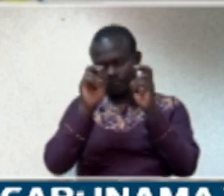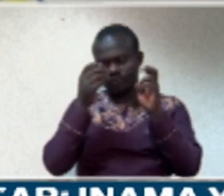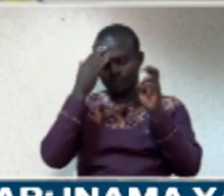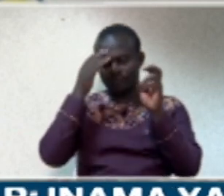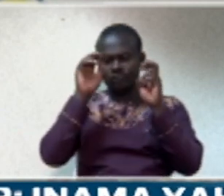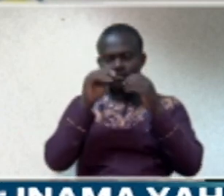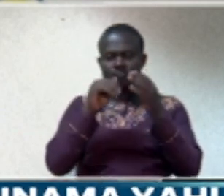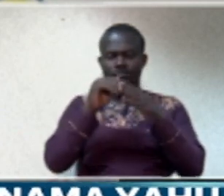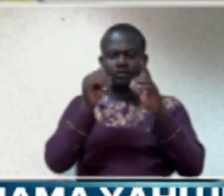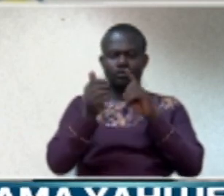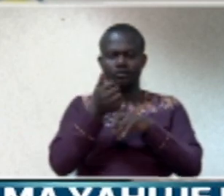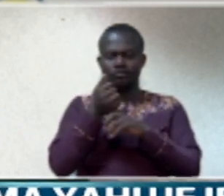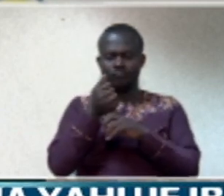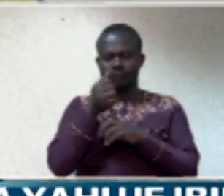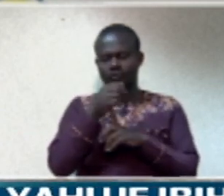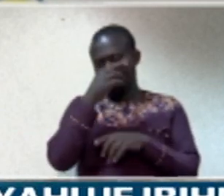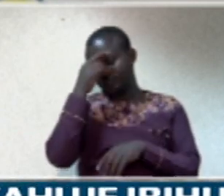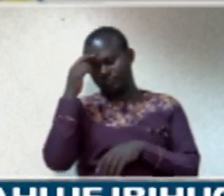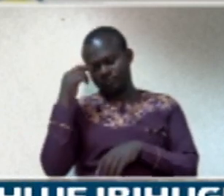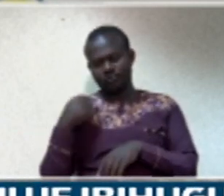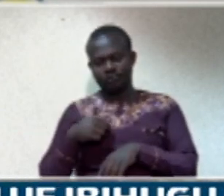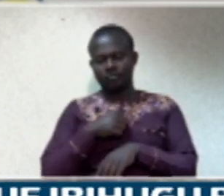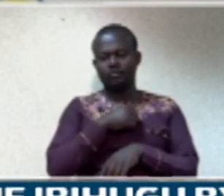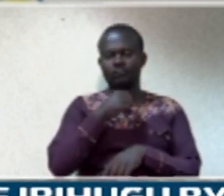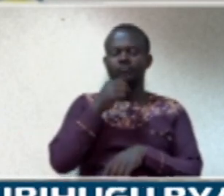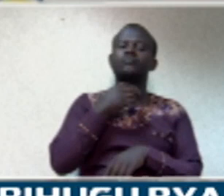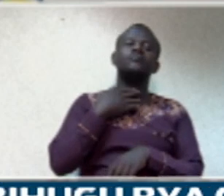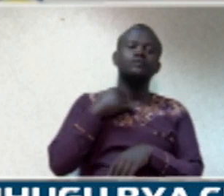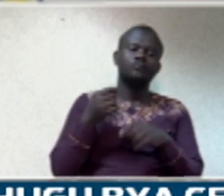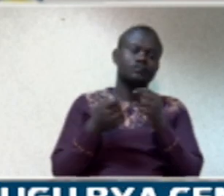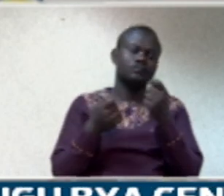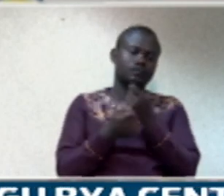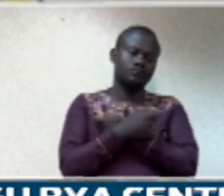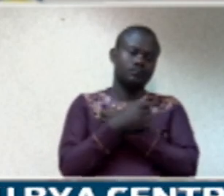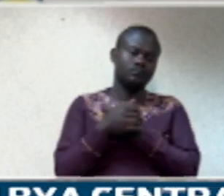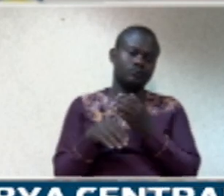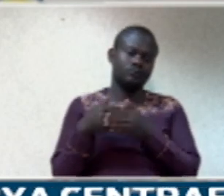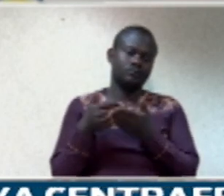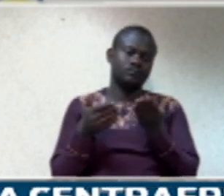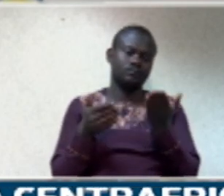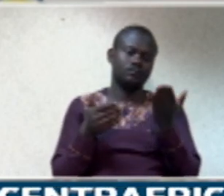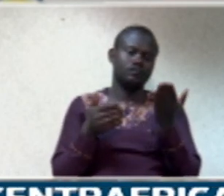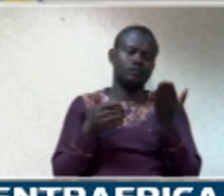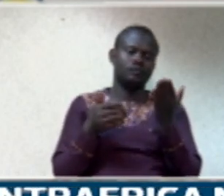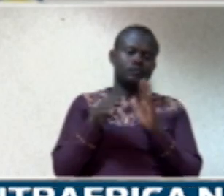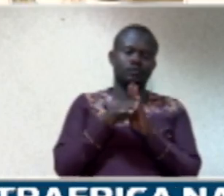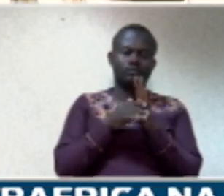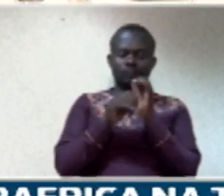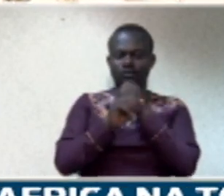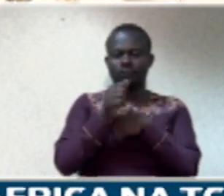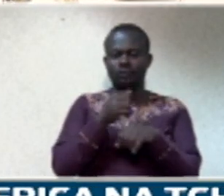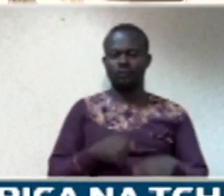rwa bigezeho niyo mpamvu rero twagize ngo tuvugurure iyi gahunda